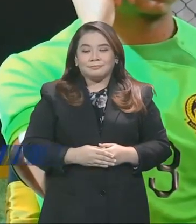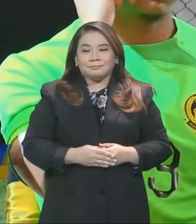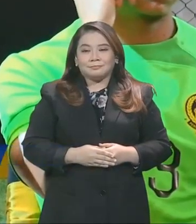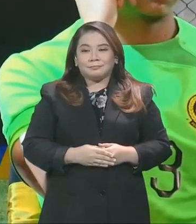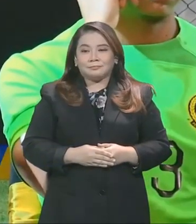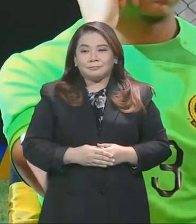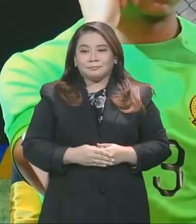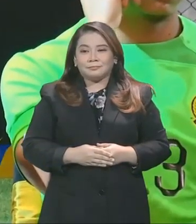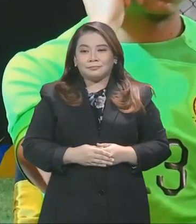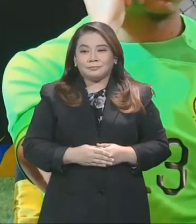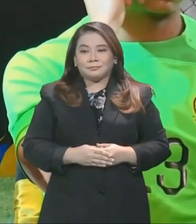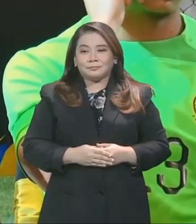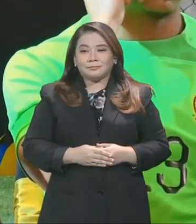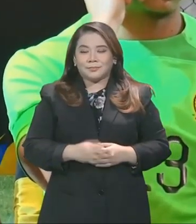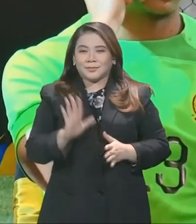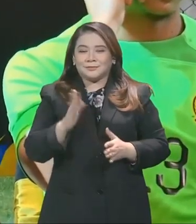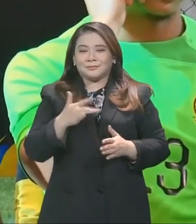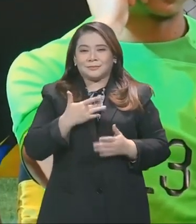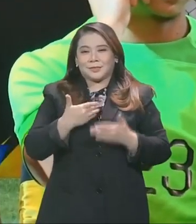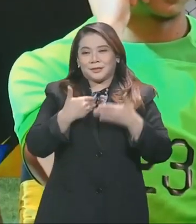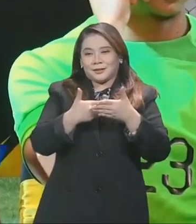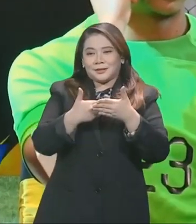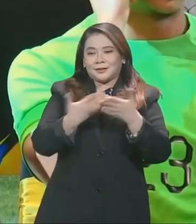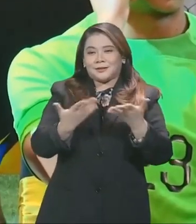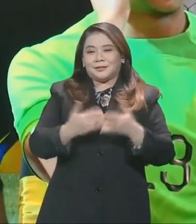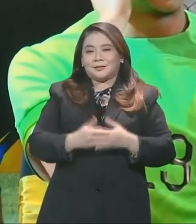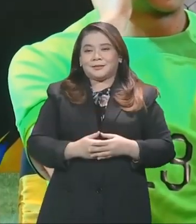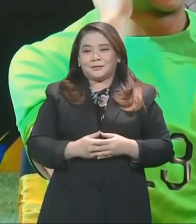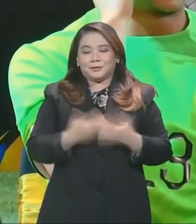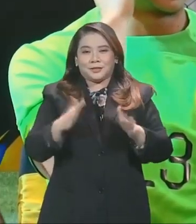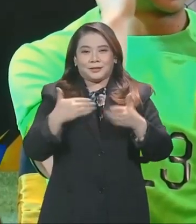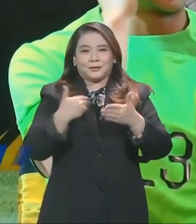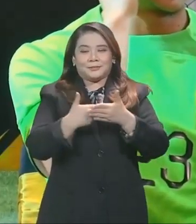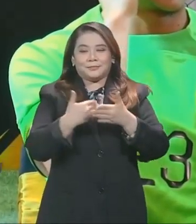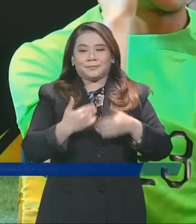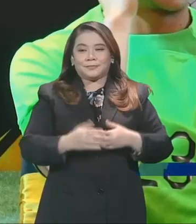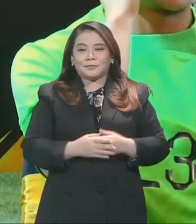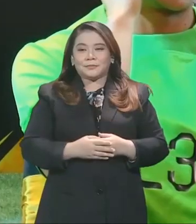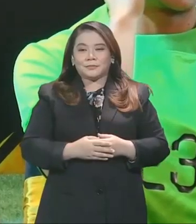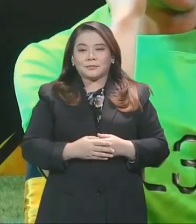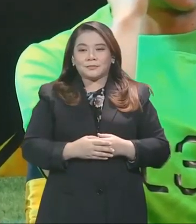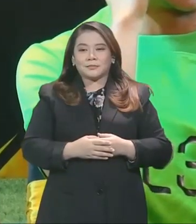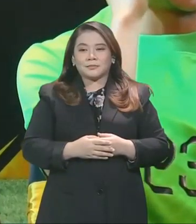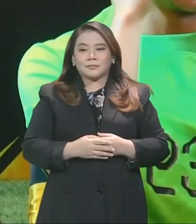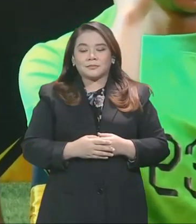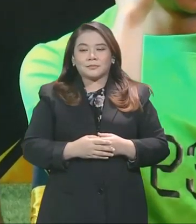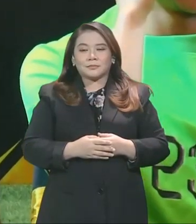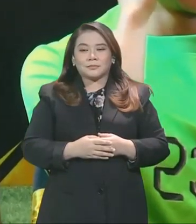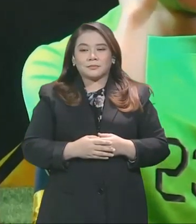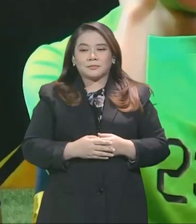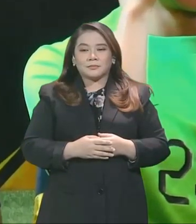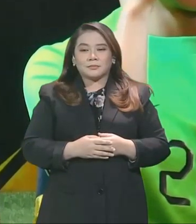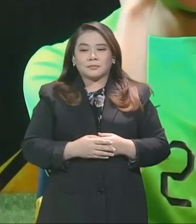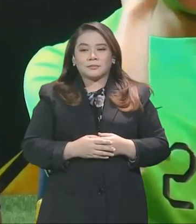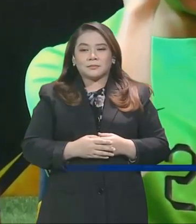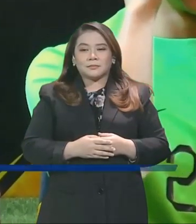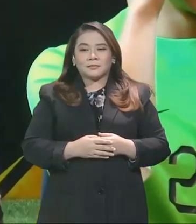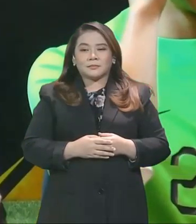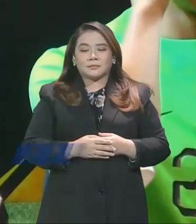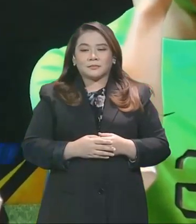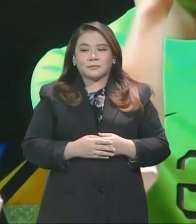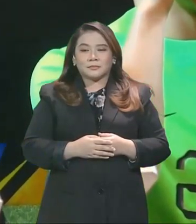tak jauh lagi. Dah dekat dah. Tak jauh lagi. Dekat dah. We believe in the coaches. They believe on